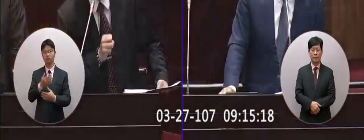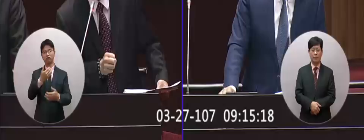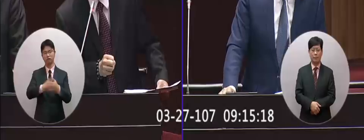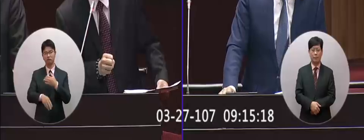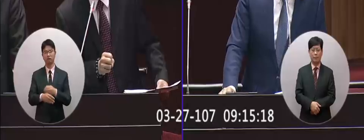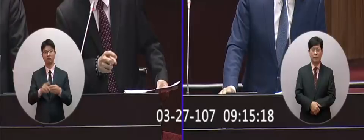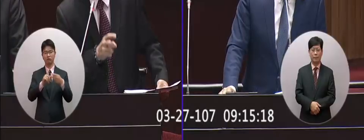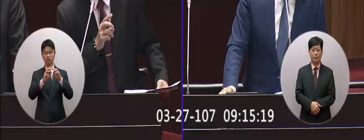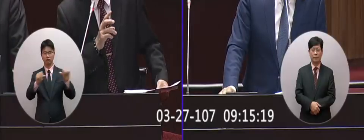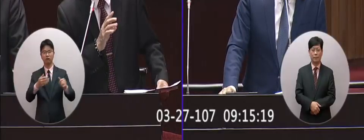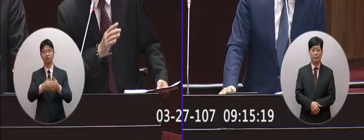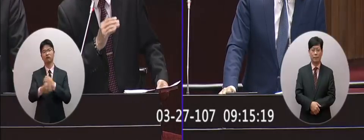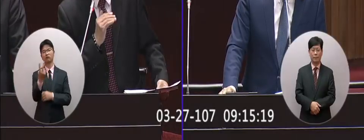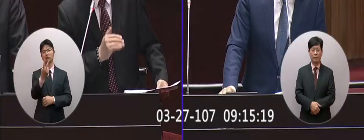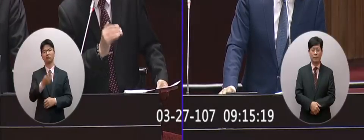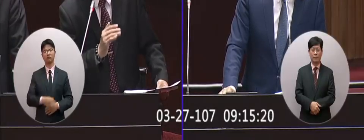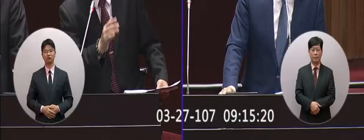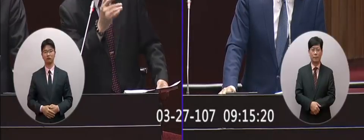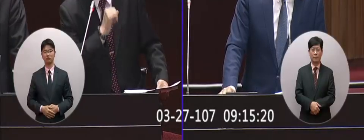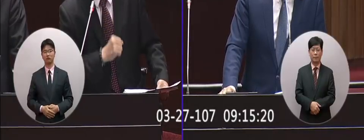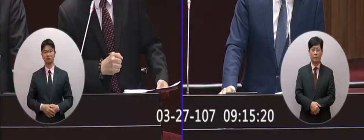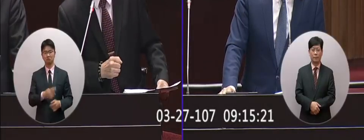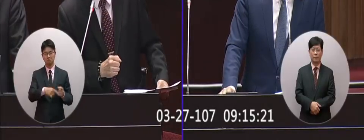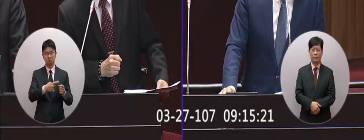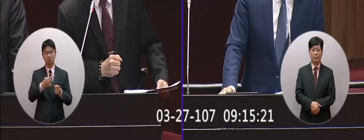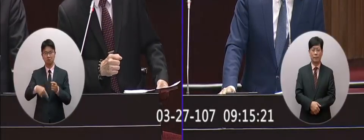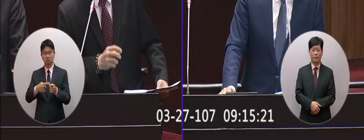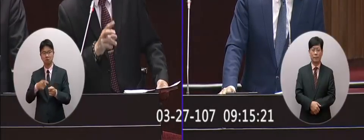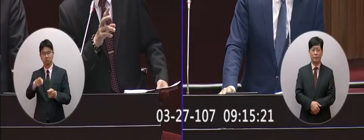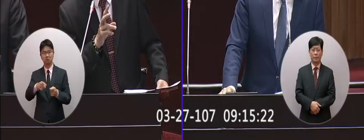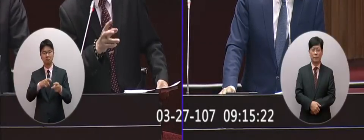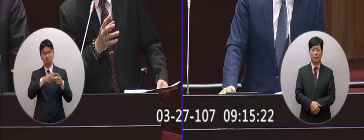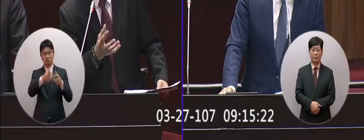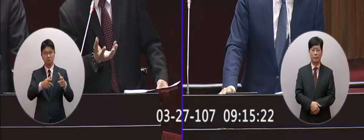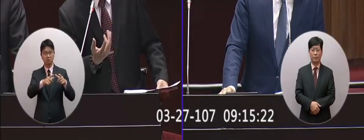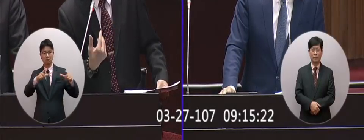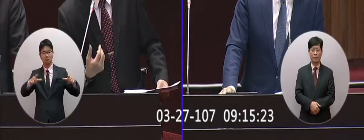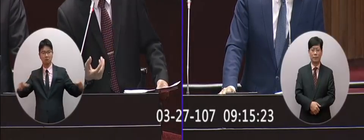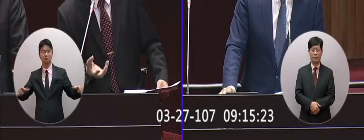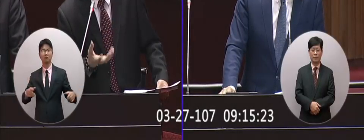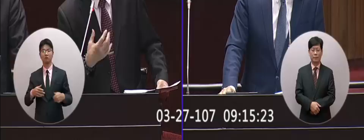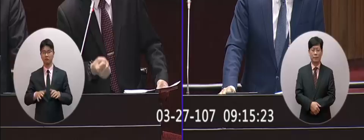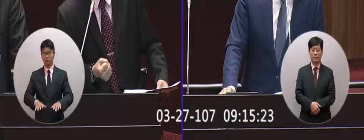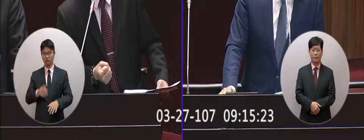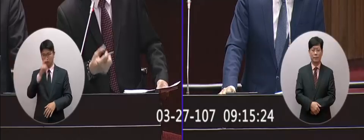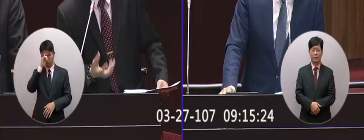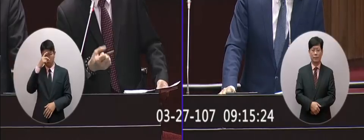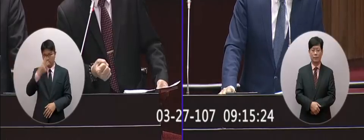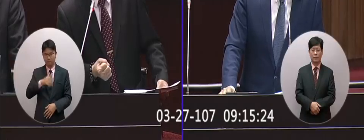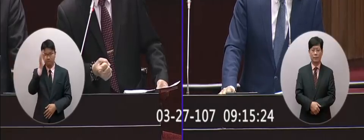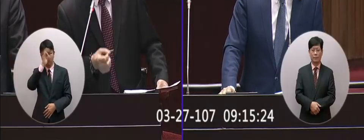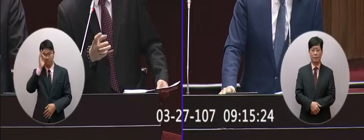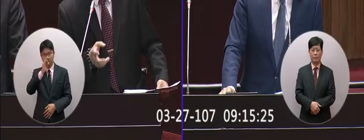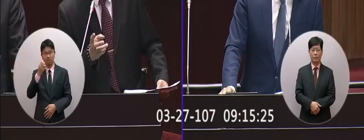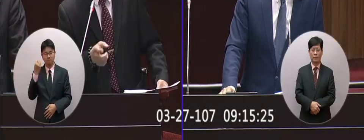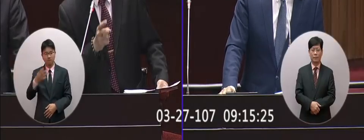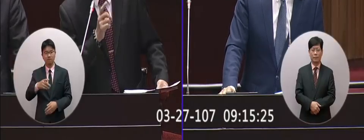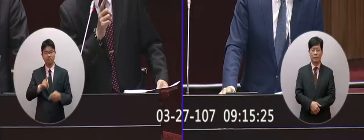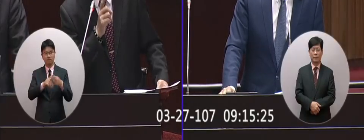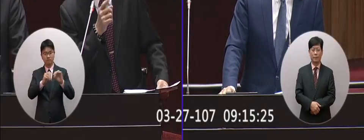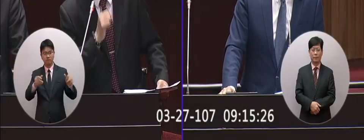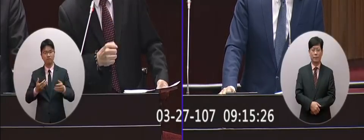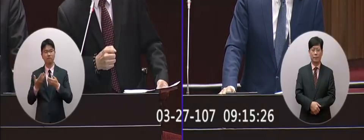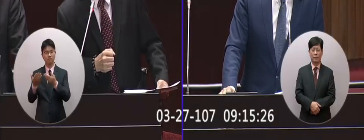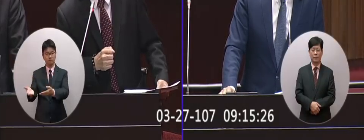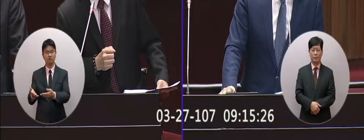下2块地，因为他大概的每一年都一直在扩厂，那现在他也要求希望再找新的地给他，未来会